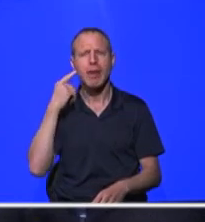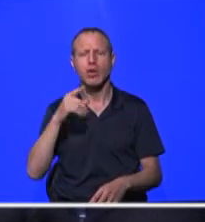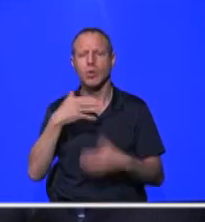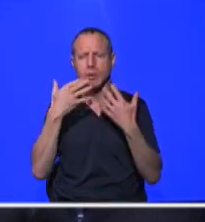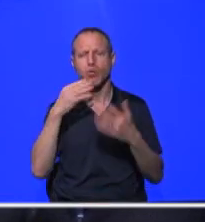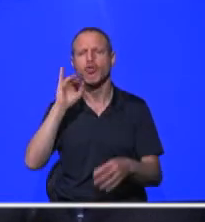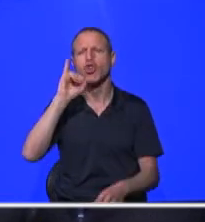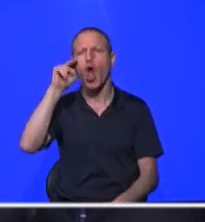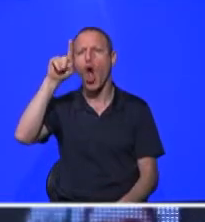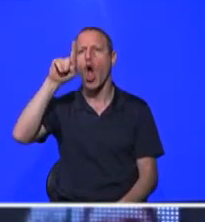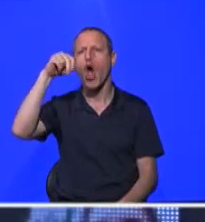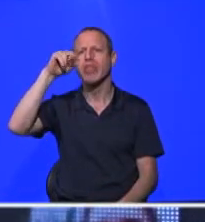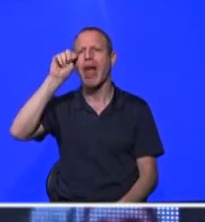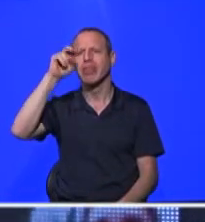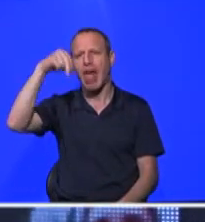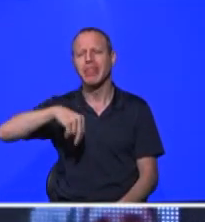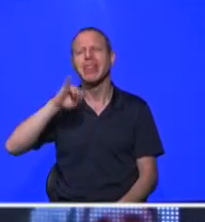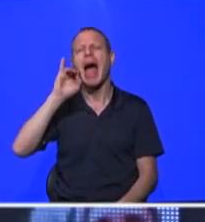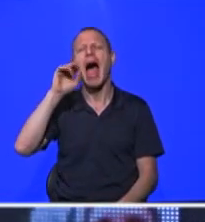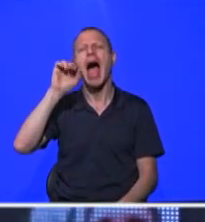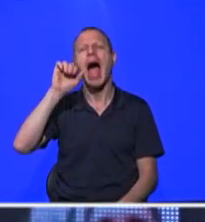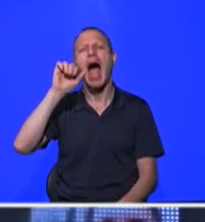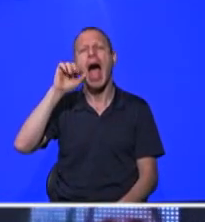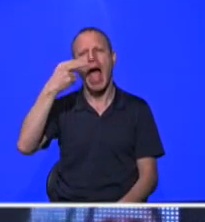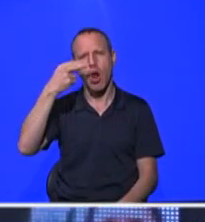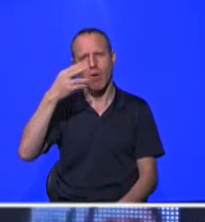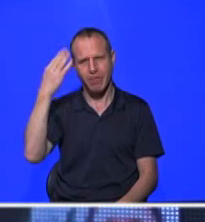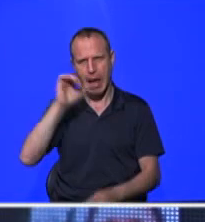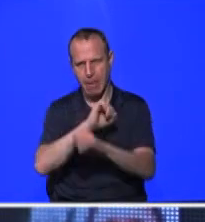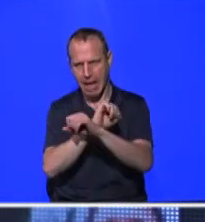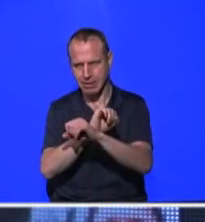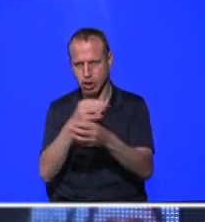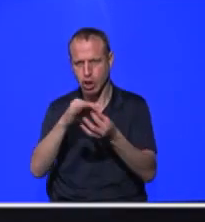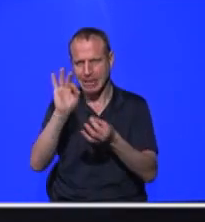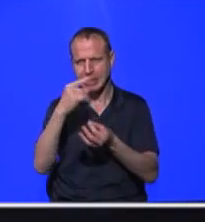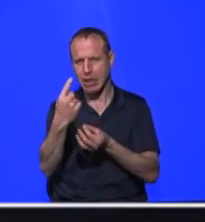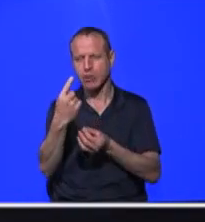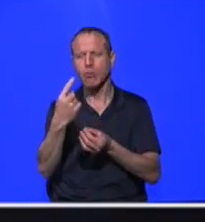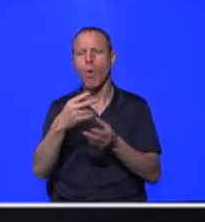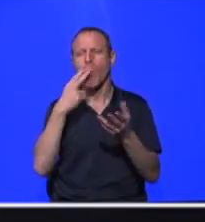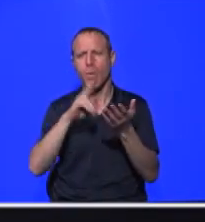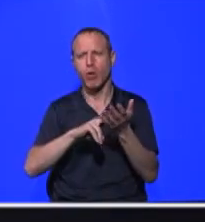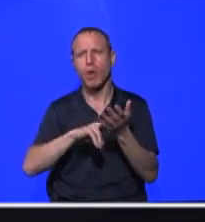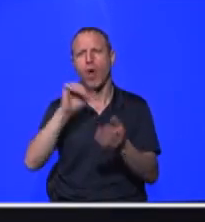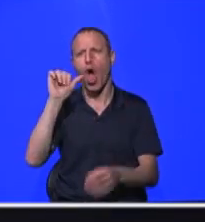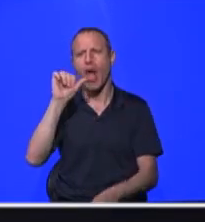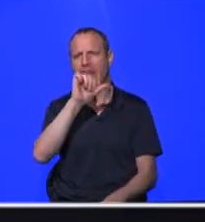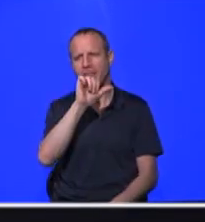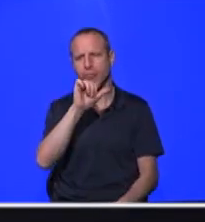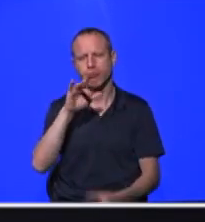איילו, וגם האסיר שהציא את עצמו לא מזמן בקופת חולים, אורן אברהם, שנמצא במצב קשה עד